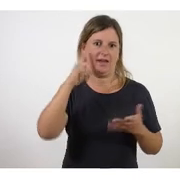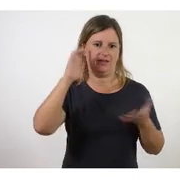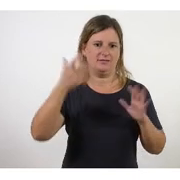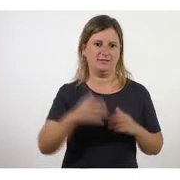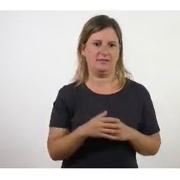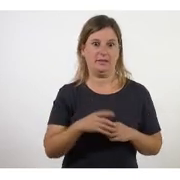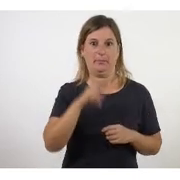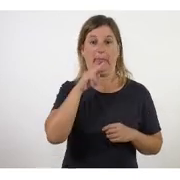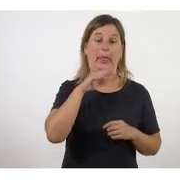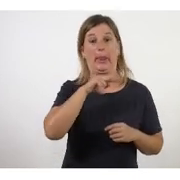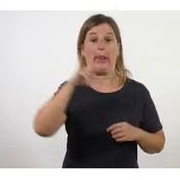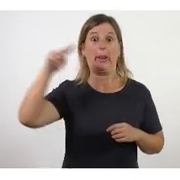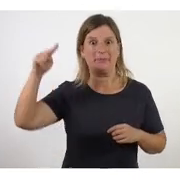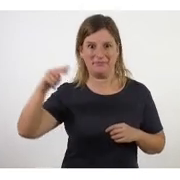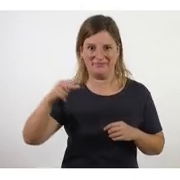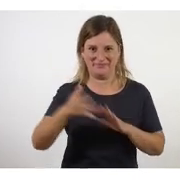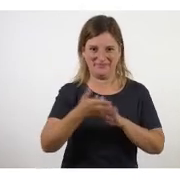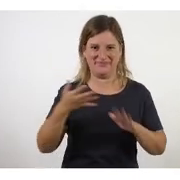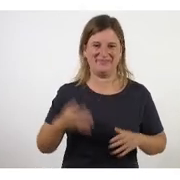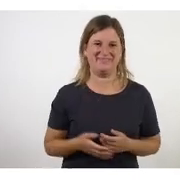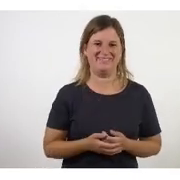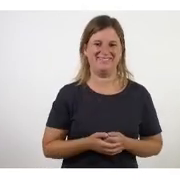fer una jornada interna amb tota la comunitat de...